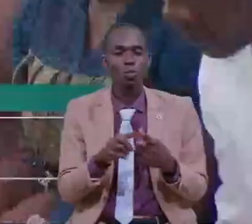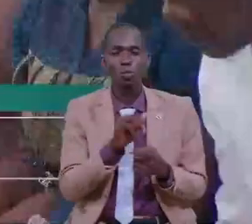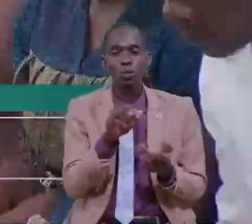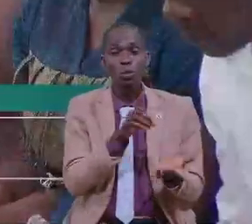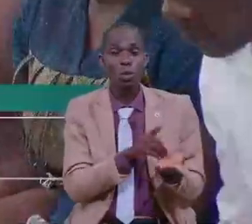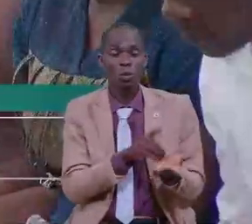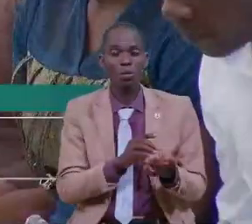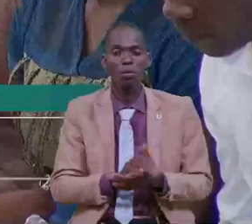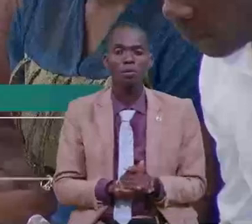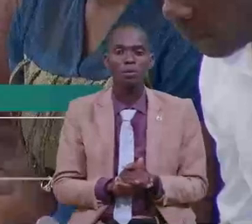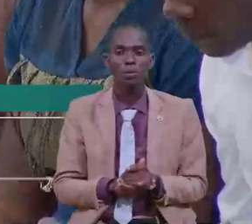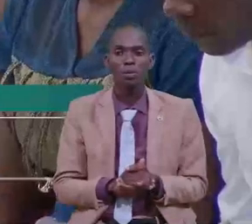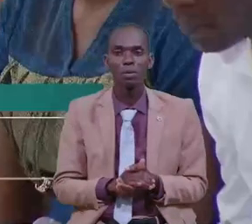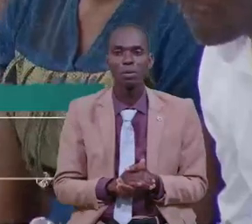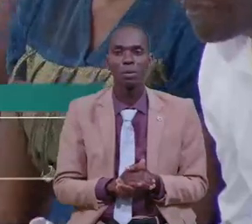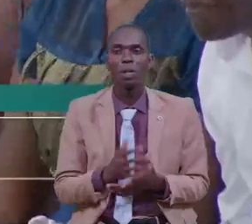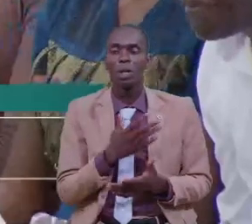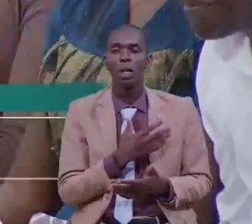tu vas chez un docteur